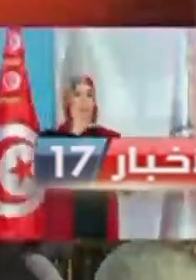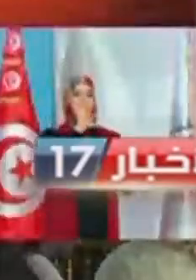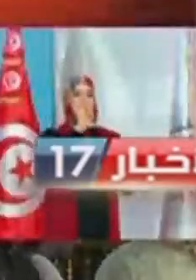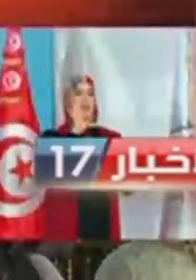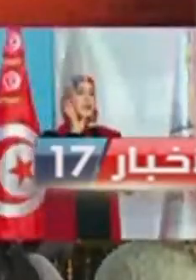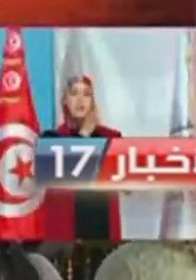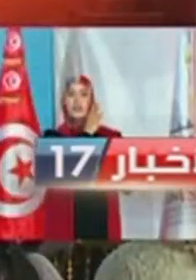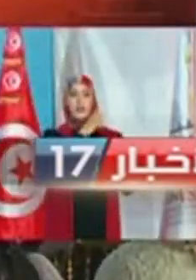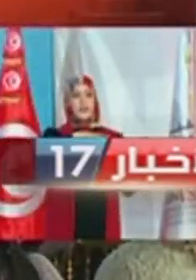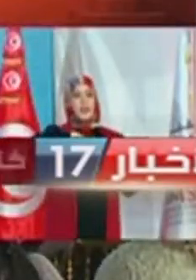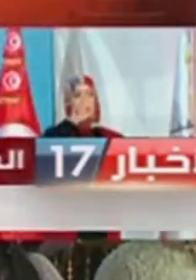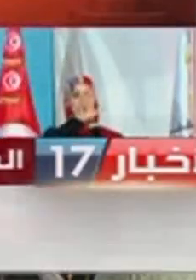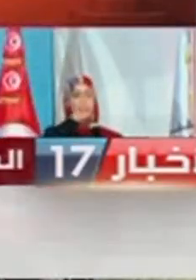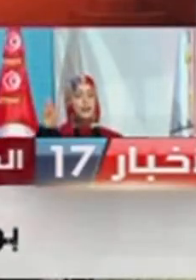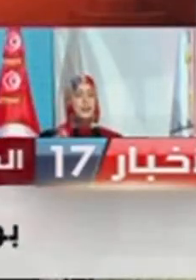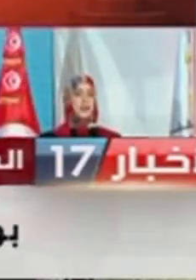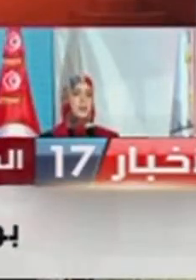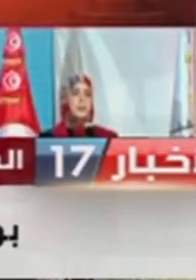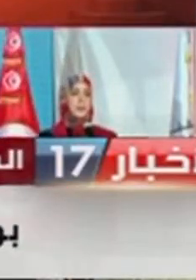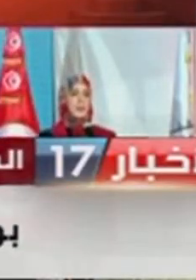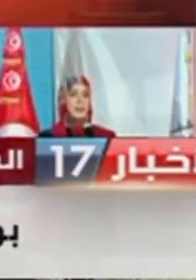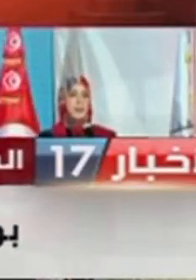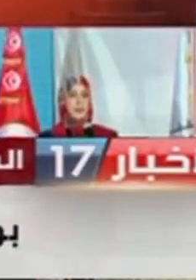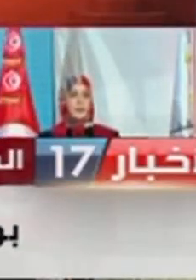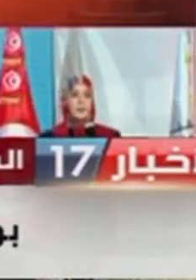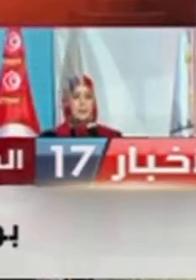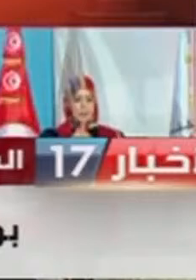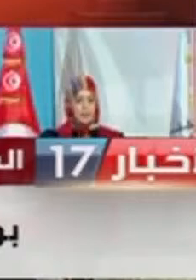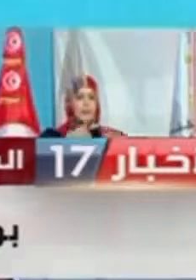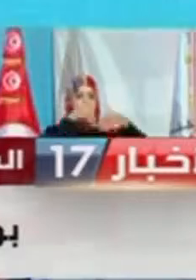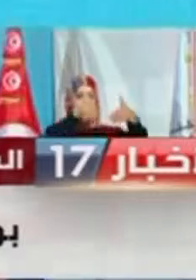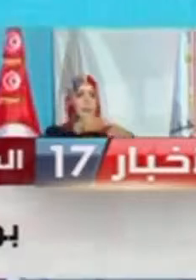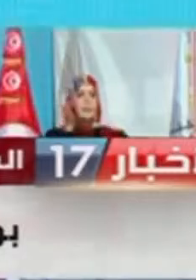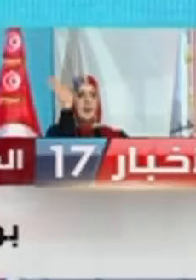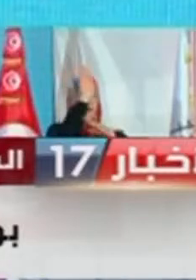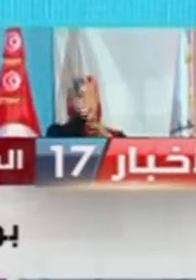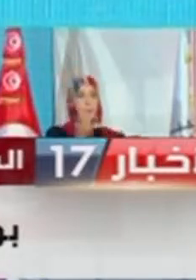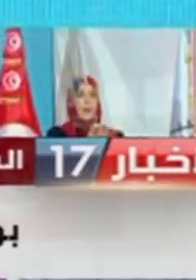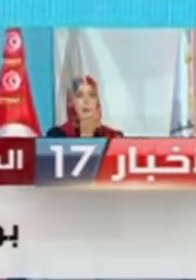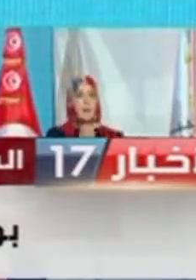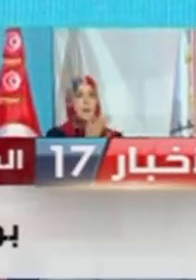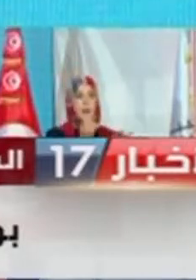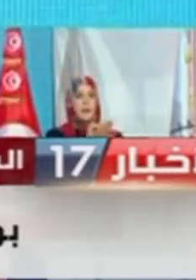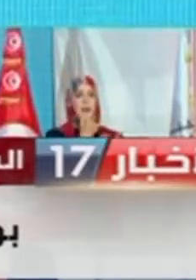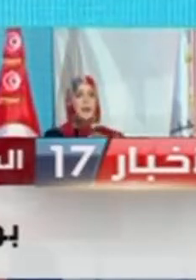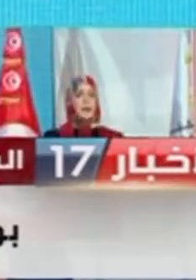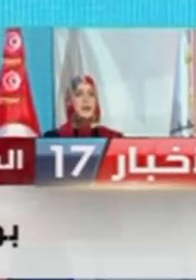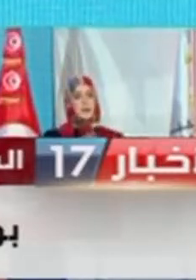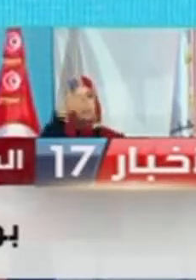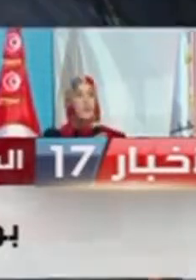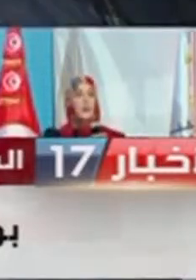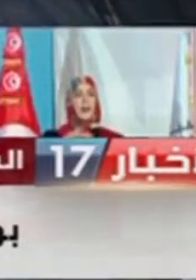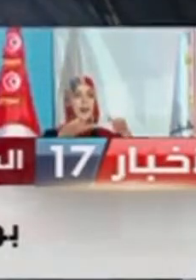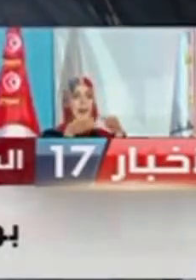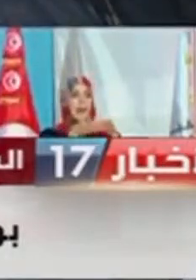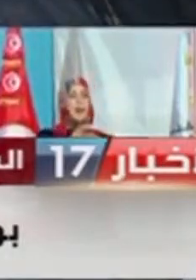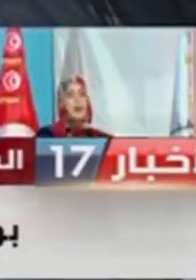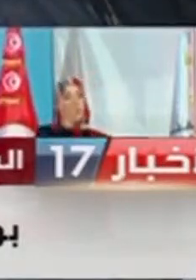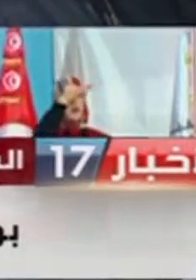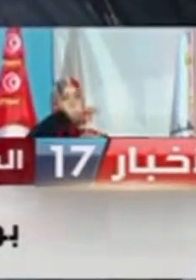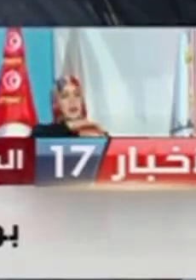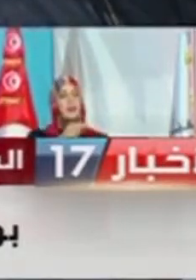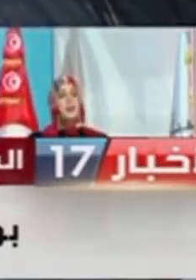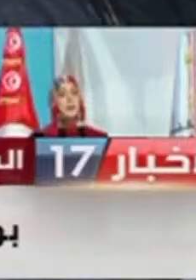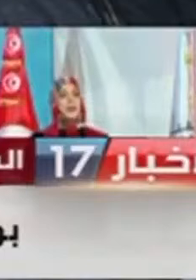من جانفي الجاري يبلغ 131 دائرة، ويبلغ عدد المترشحين